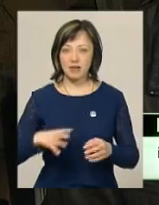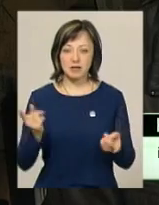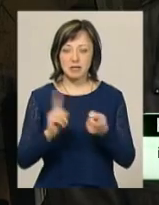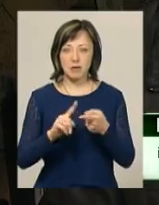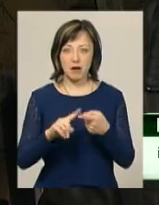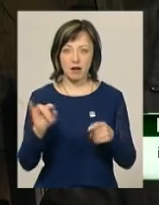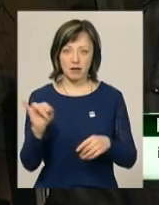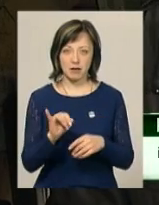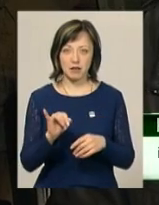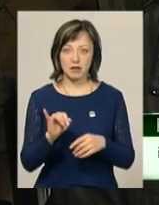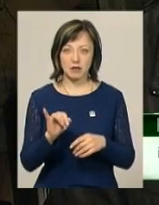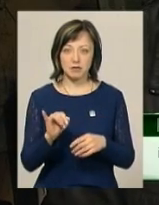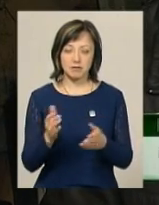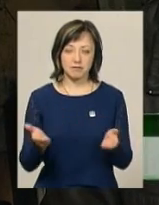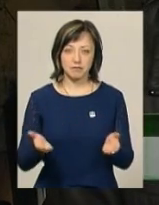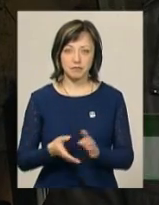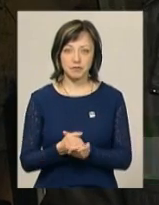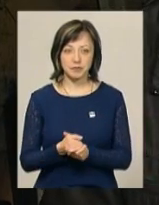замикання по сіті.